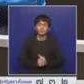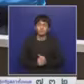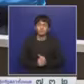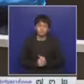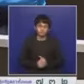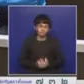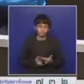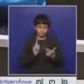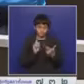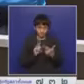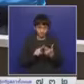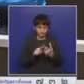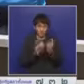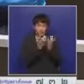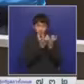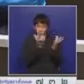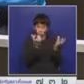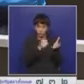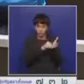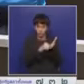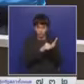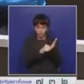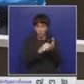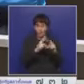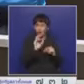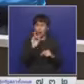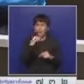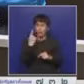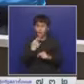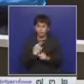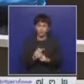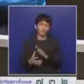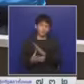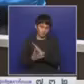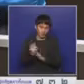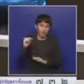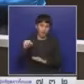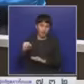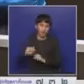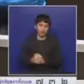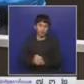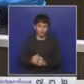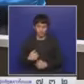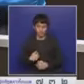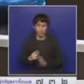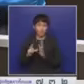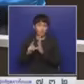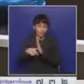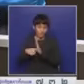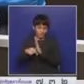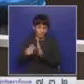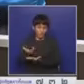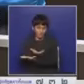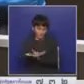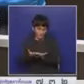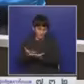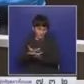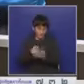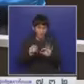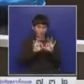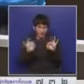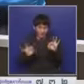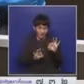รัฐธรรมนูญเป็นเรื่องของใครครับเป็นเรื่องของสภาครับผมเองโชคดีในฐานะเลขานุการพิจารณาร่างก่อนที่จะเข้า